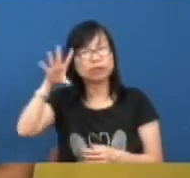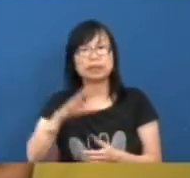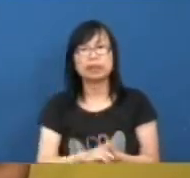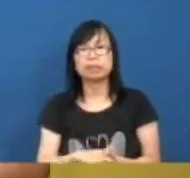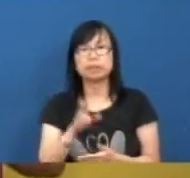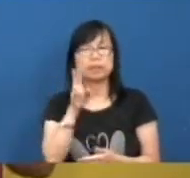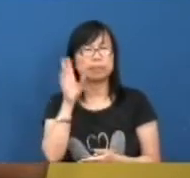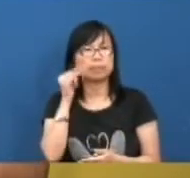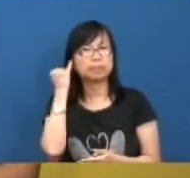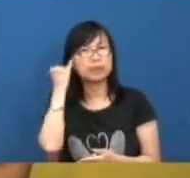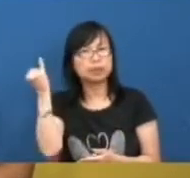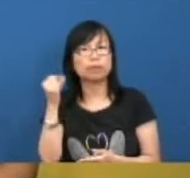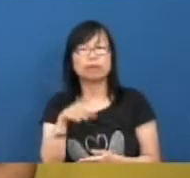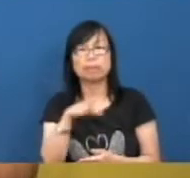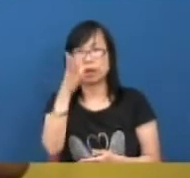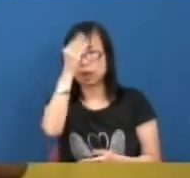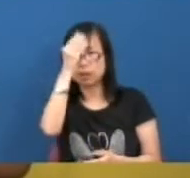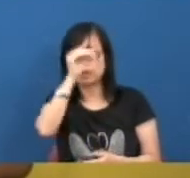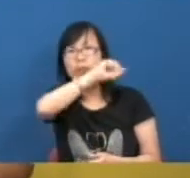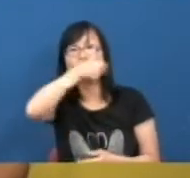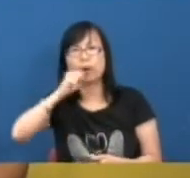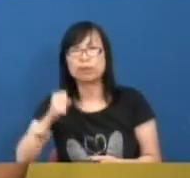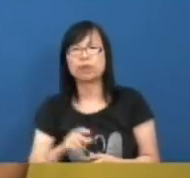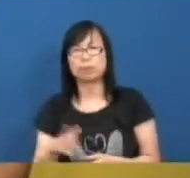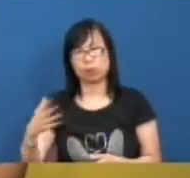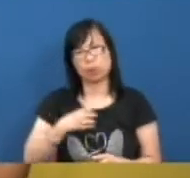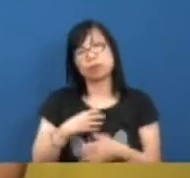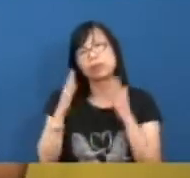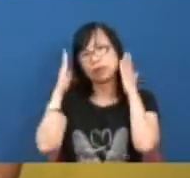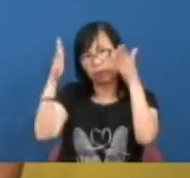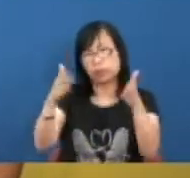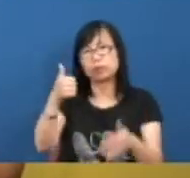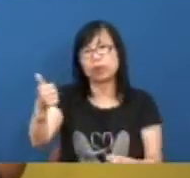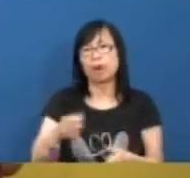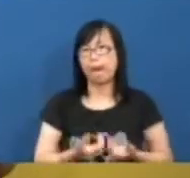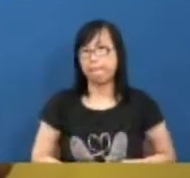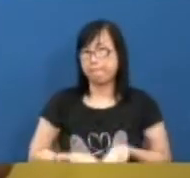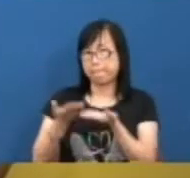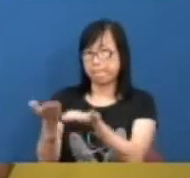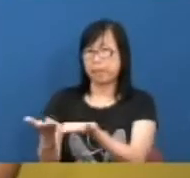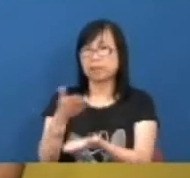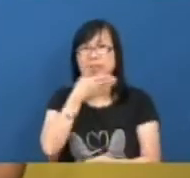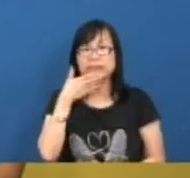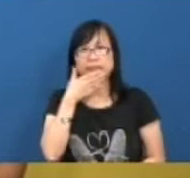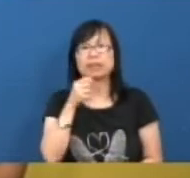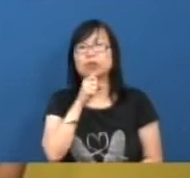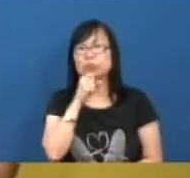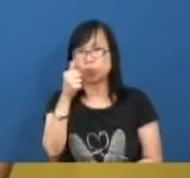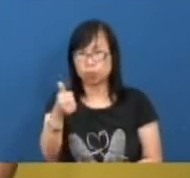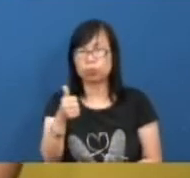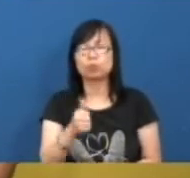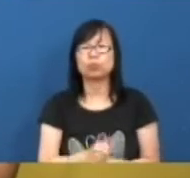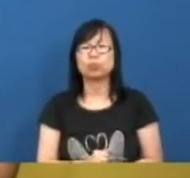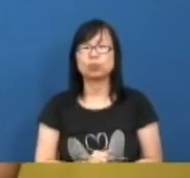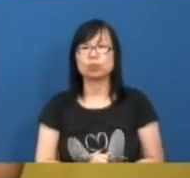仿效，但是 總括來說朝著這個方向都是好事，起碼讓年輕人做到一些事有成果，你都可以展